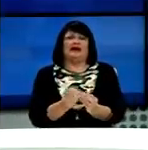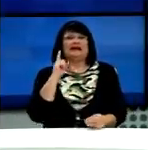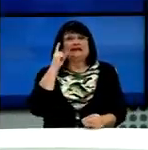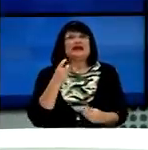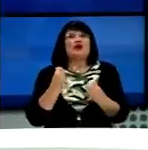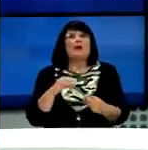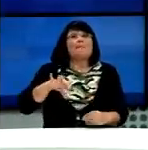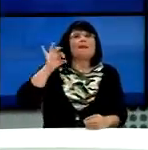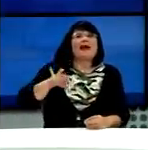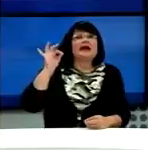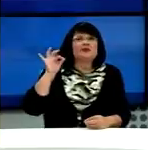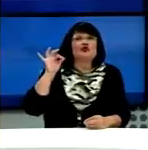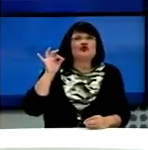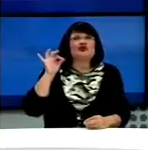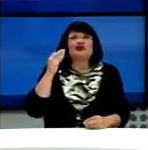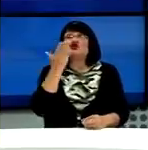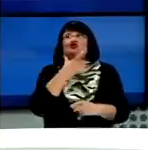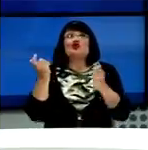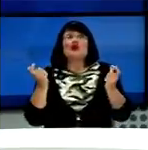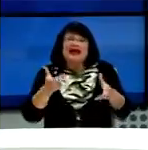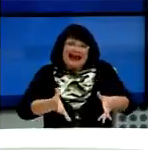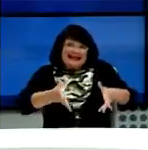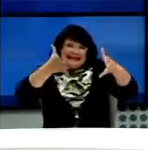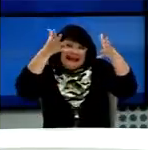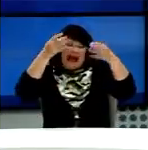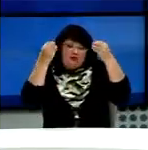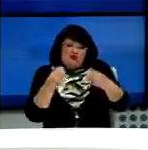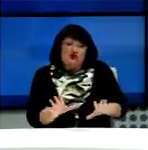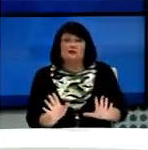πολλές περιπτώσεις θα υπάρχουν σχολικά κτίρια τα οποία είναι σε πολύ κακή κατάσταση.